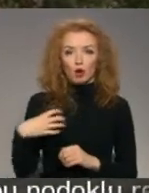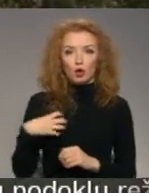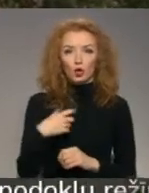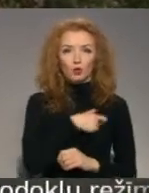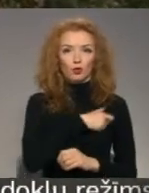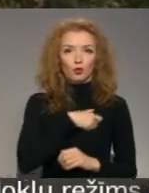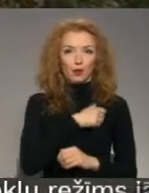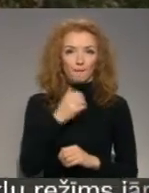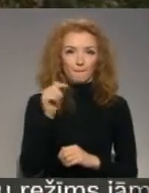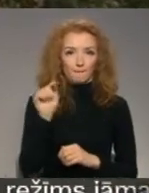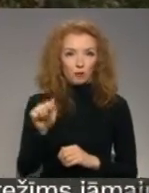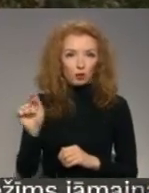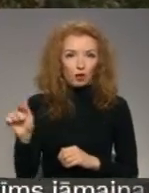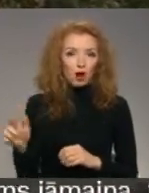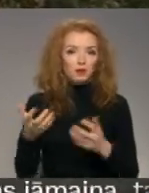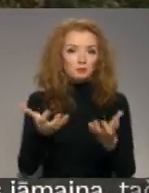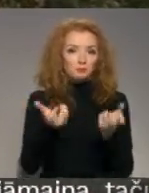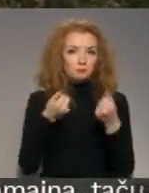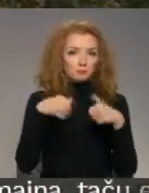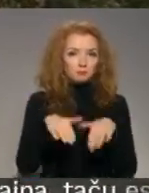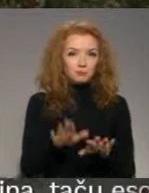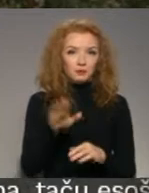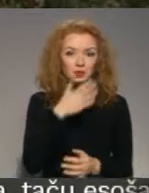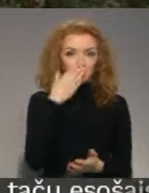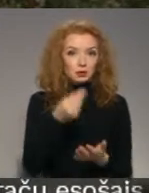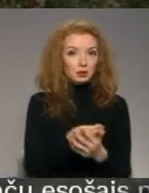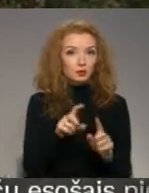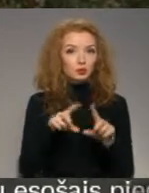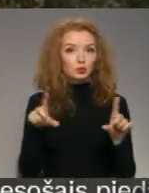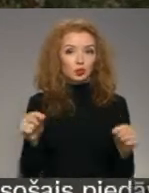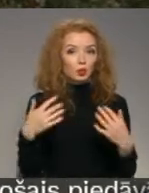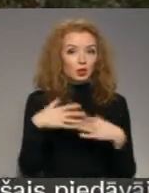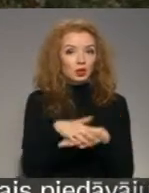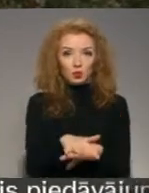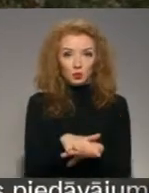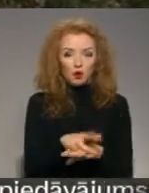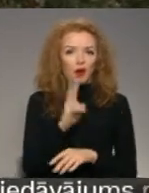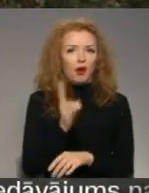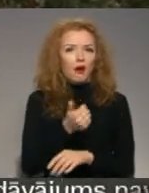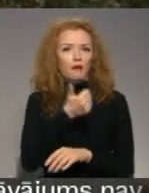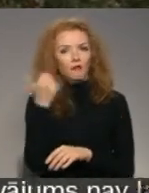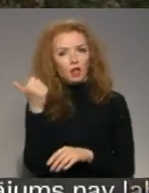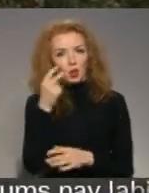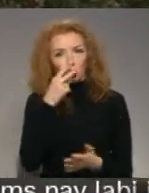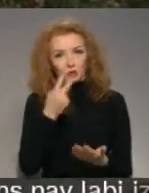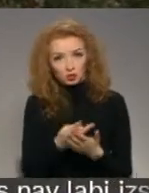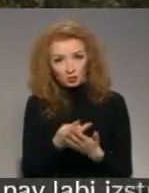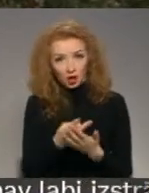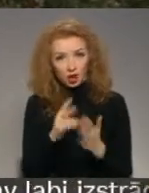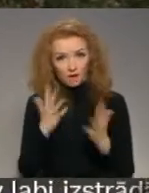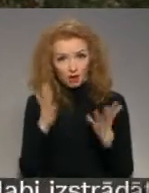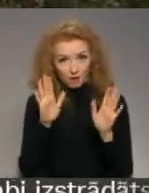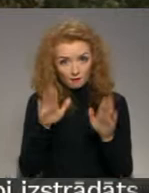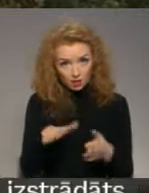pašvaldību deputāti pieņems lēmumu par savu skolu tīklu. Kā viņi redzēs? Vai viņi redz var